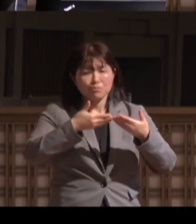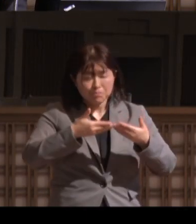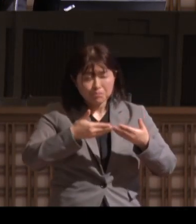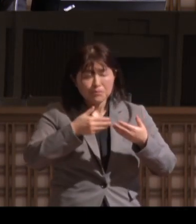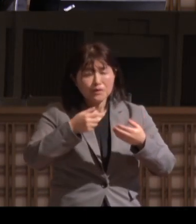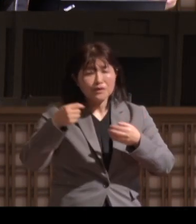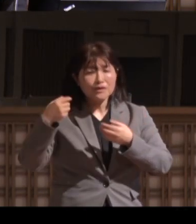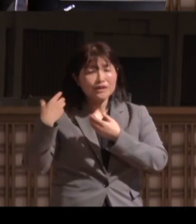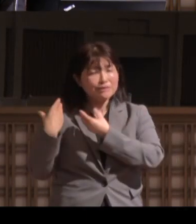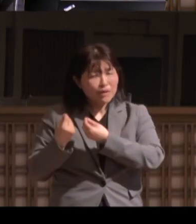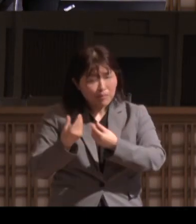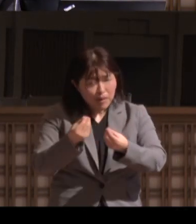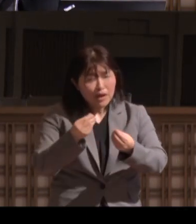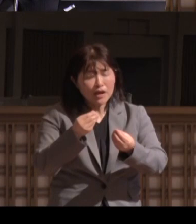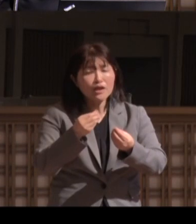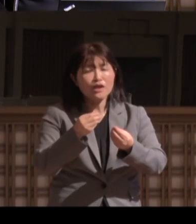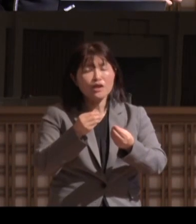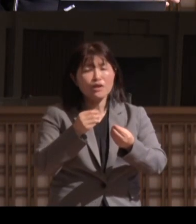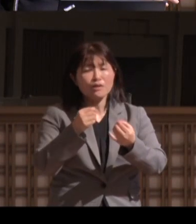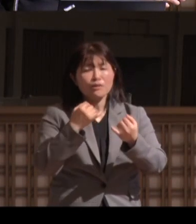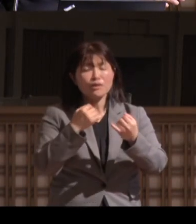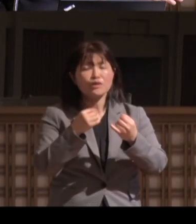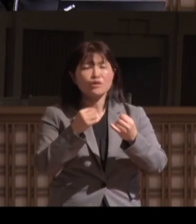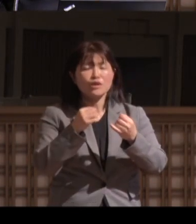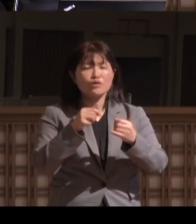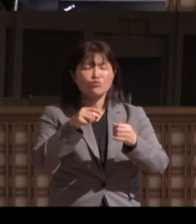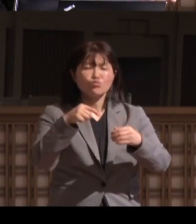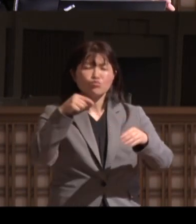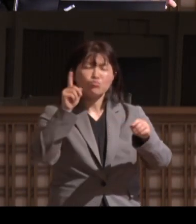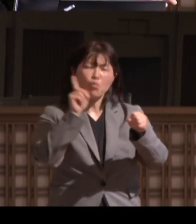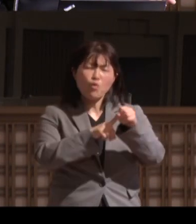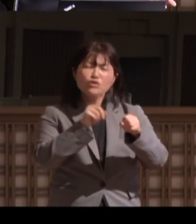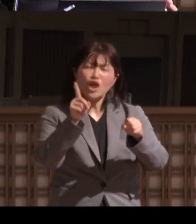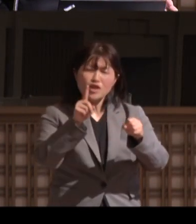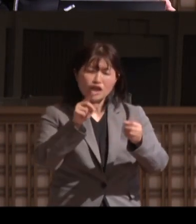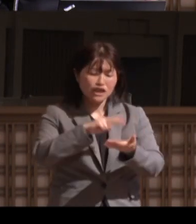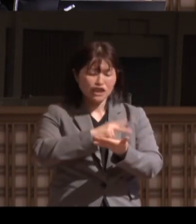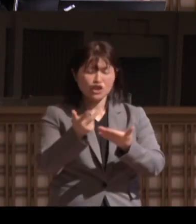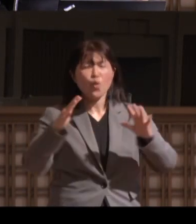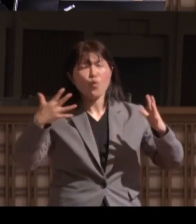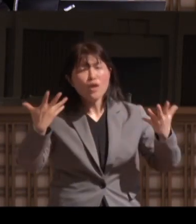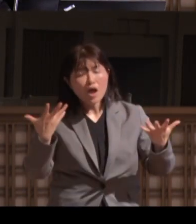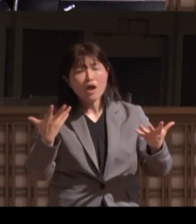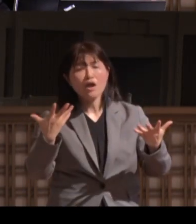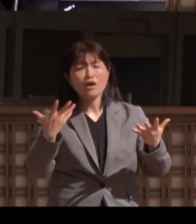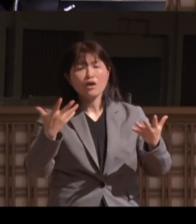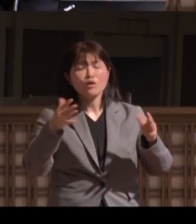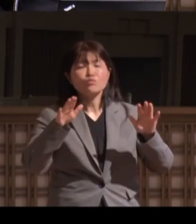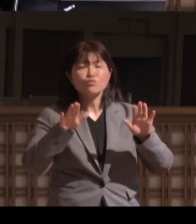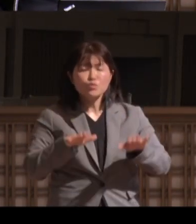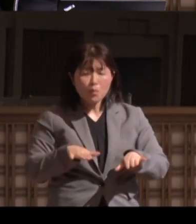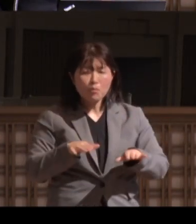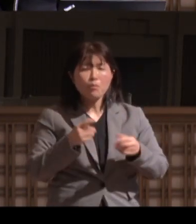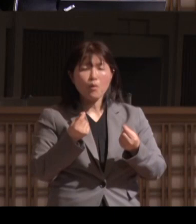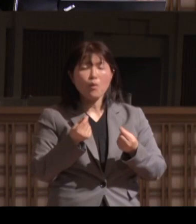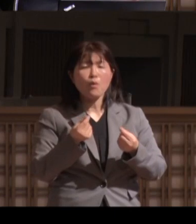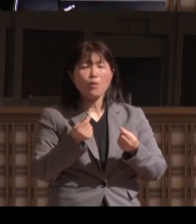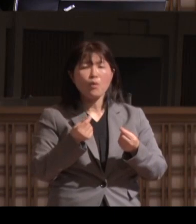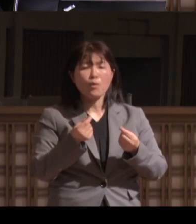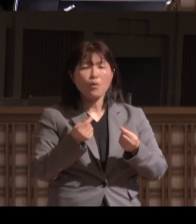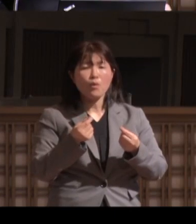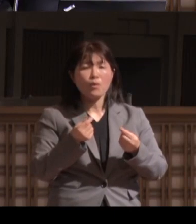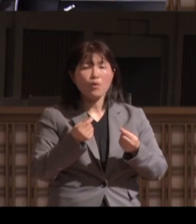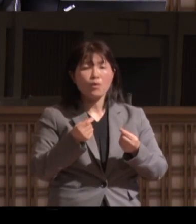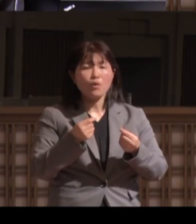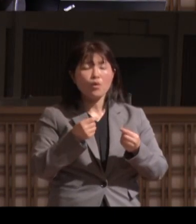型で何のために集まってるのかわかんなかったりですねレジュメがなかったりするんですねで今日もちょっとせっかく